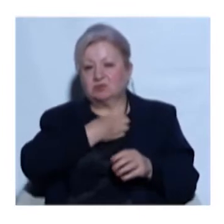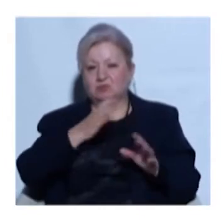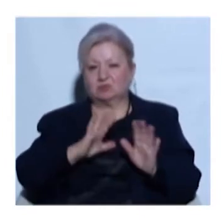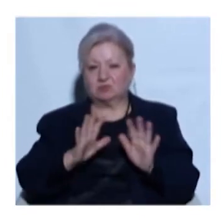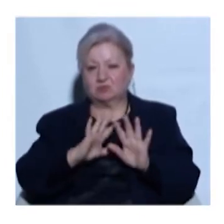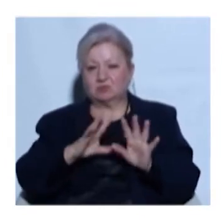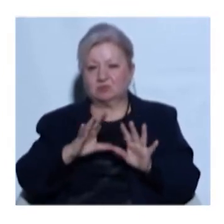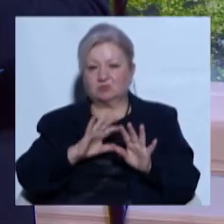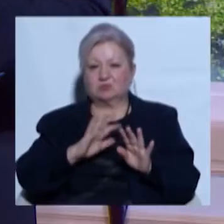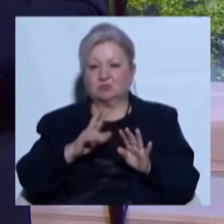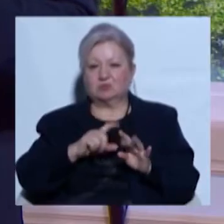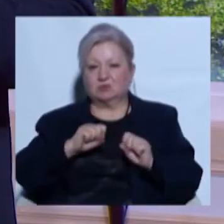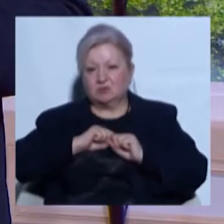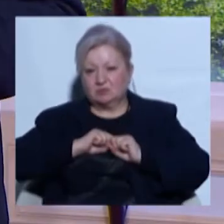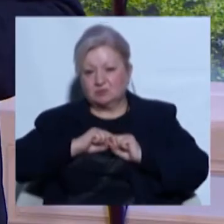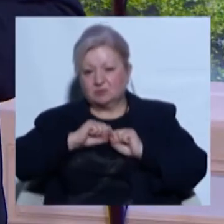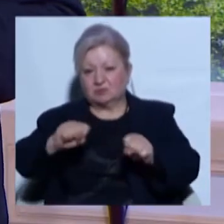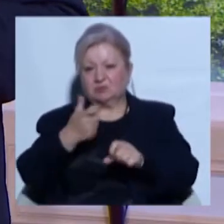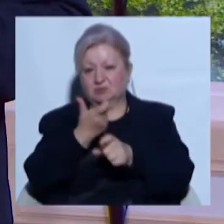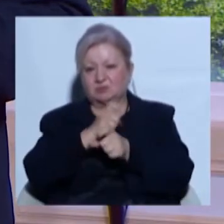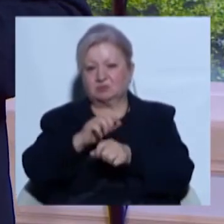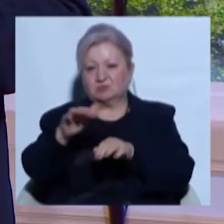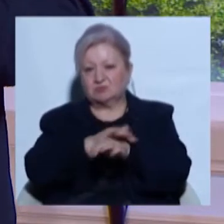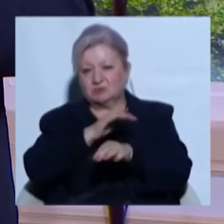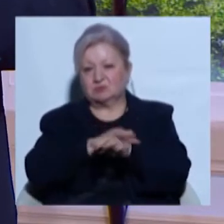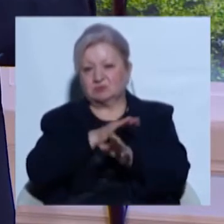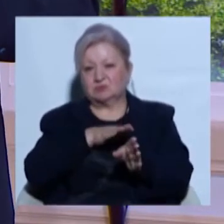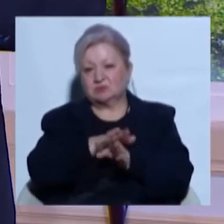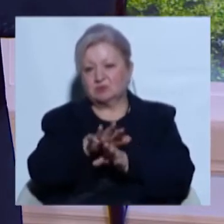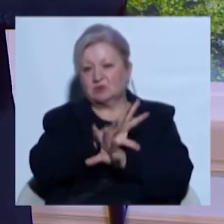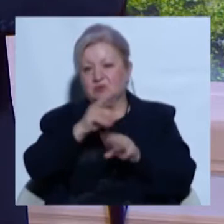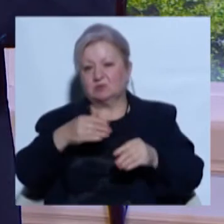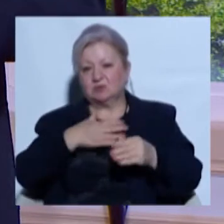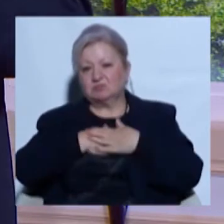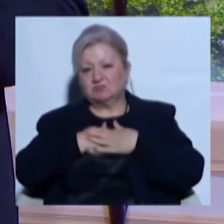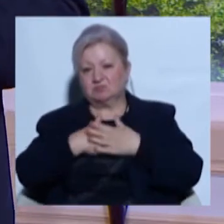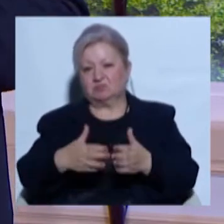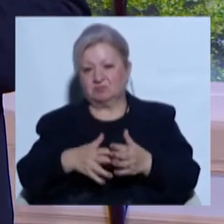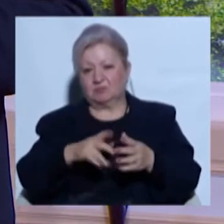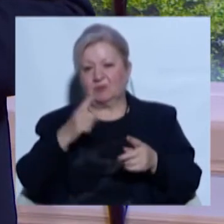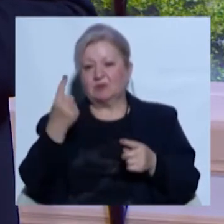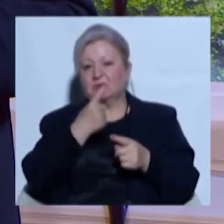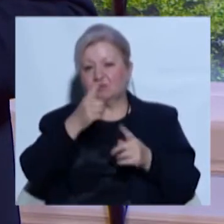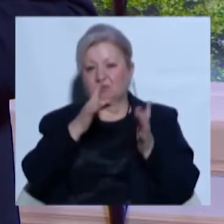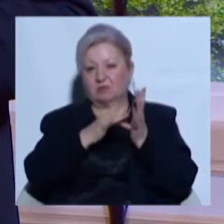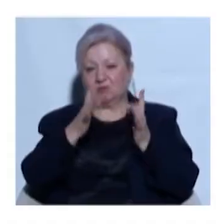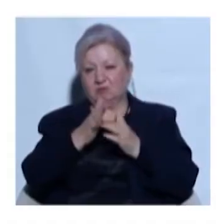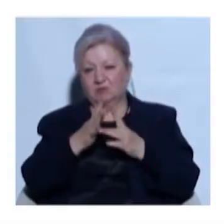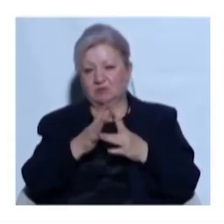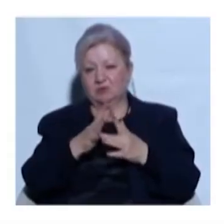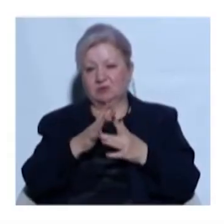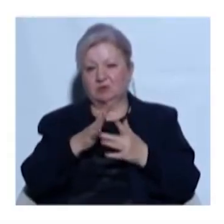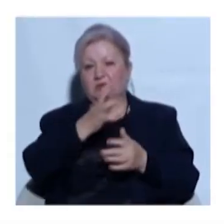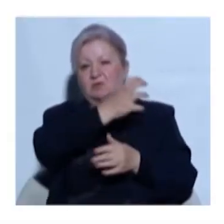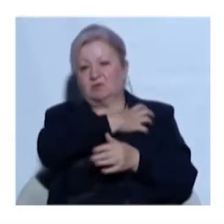მოწყალე ყოველგვარი სიკეთით სავსე და გულუხვი. პირველი ქრისტიანი მეფე დედოფალი მირიანი